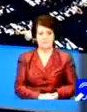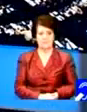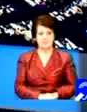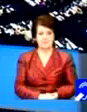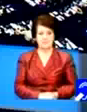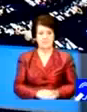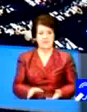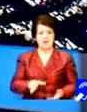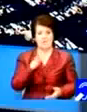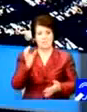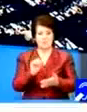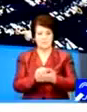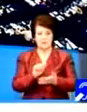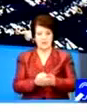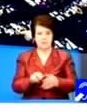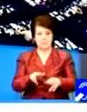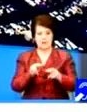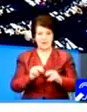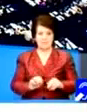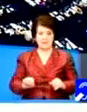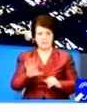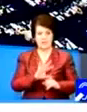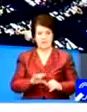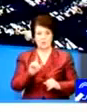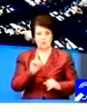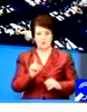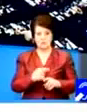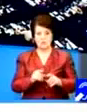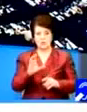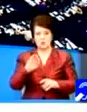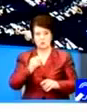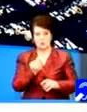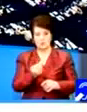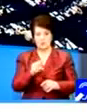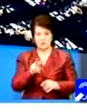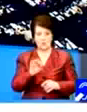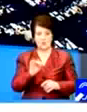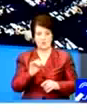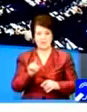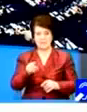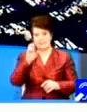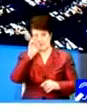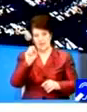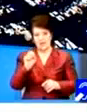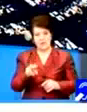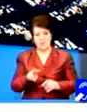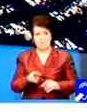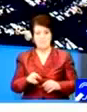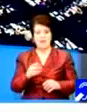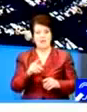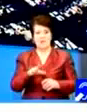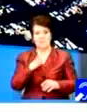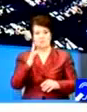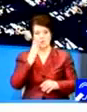Un nou sondaj a fost publicat de Parlamentul European după o medie a unor cercetări sociologice din fiecare țară membră. Conform acestuia, PSD în